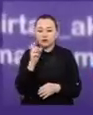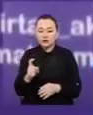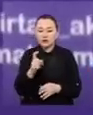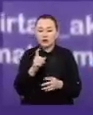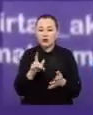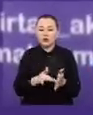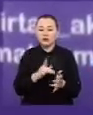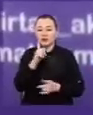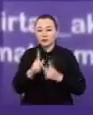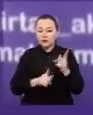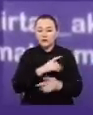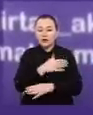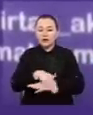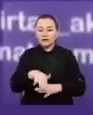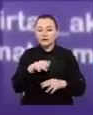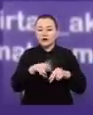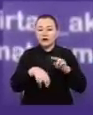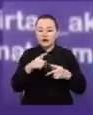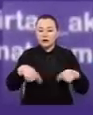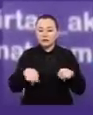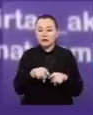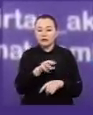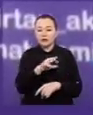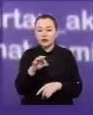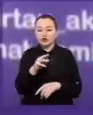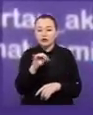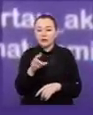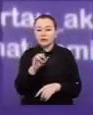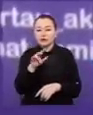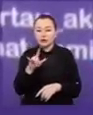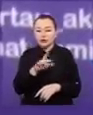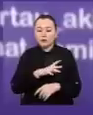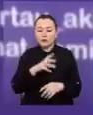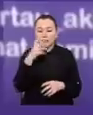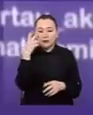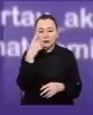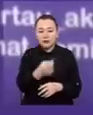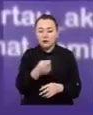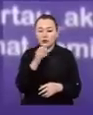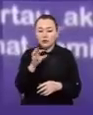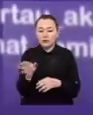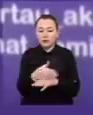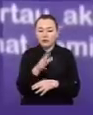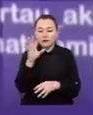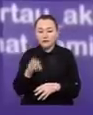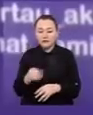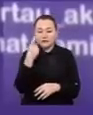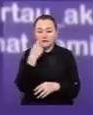Темиртау в адрес подрядной организации ТО «Балкаш Жибек Жолы» были направлены уведомления об устранении всех